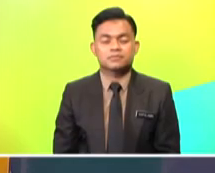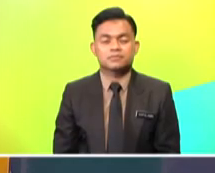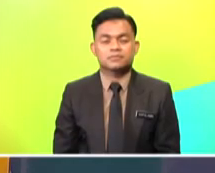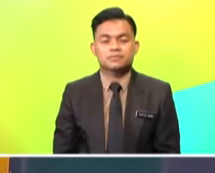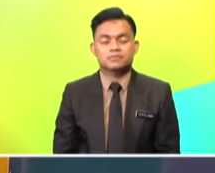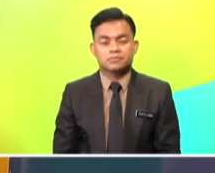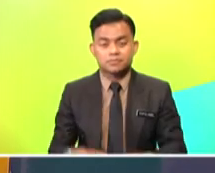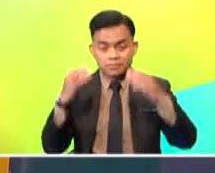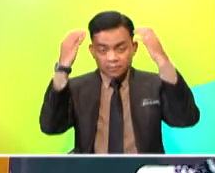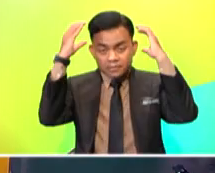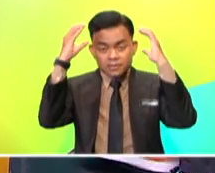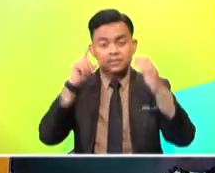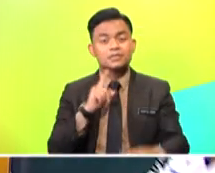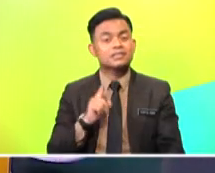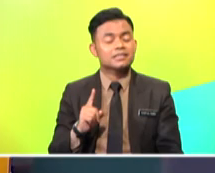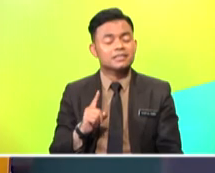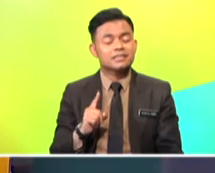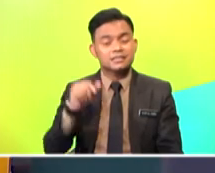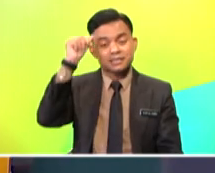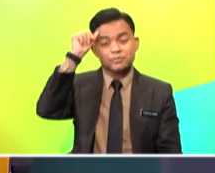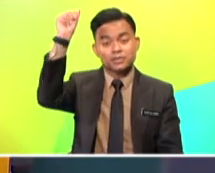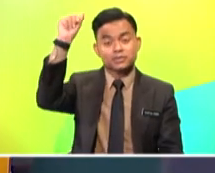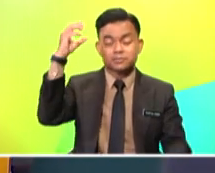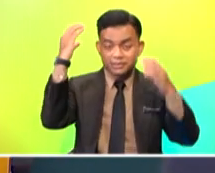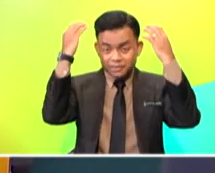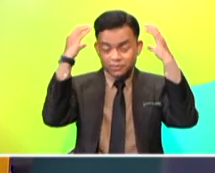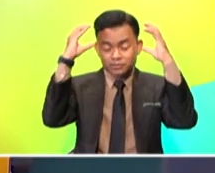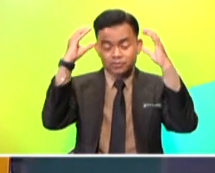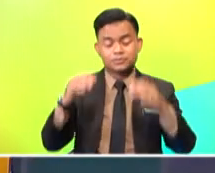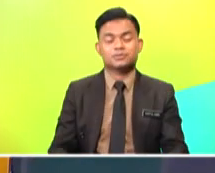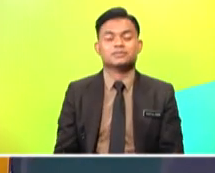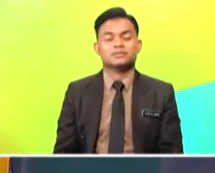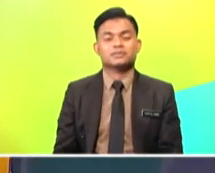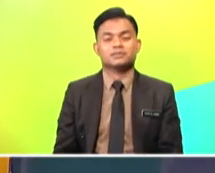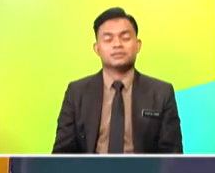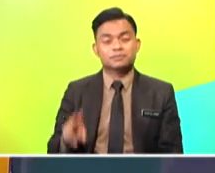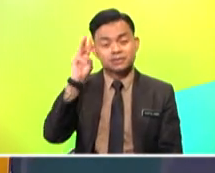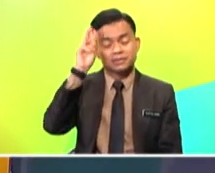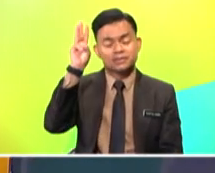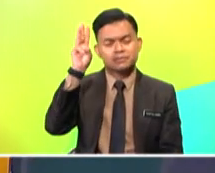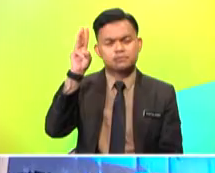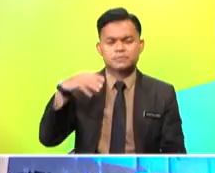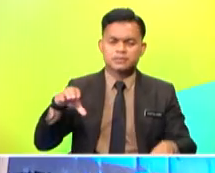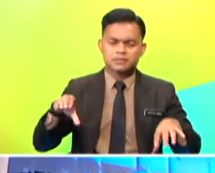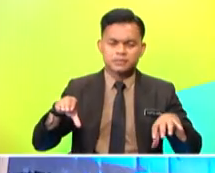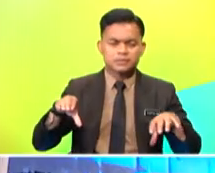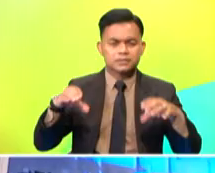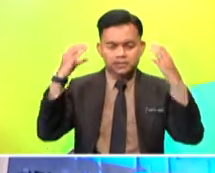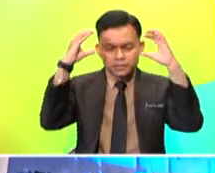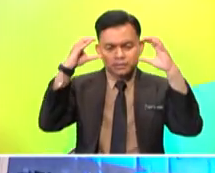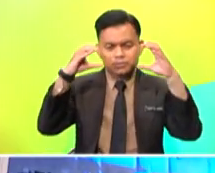Cikgu saya. Assalamualaikum cikgu. Waalaikumsalam Irfan. Cikgu tengah buat apa ni cikgu? Oh, cikgu sedang